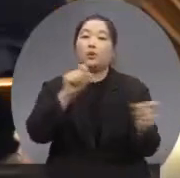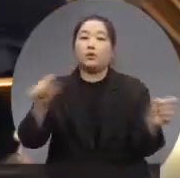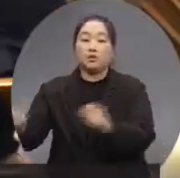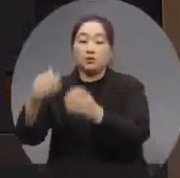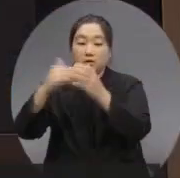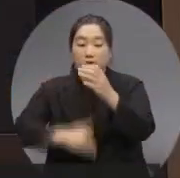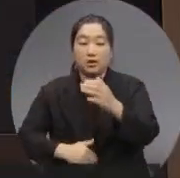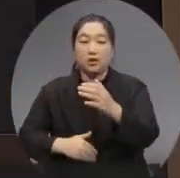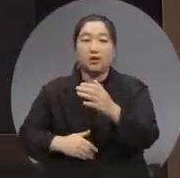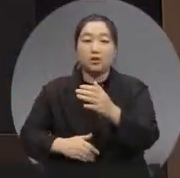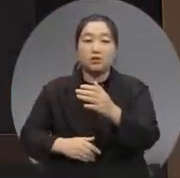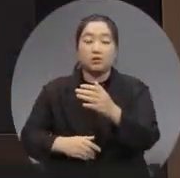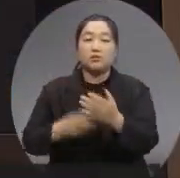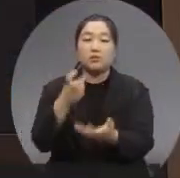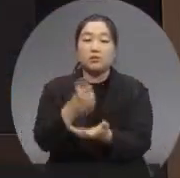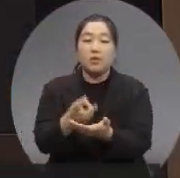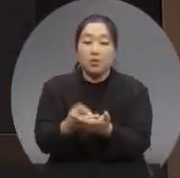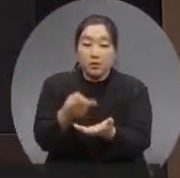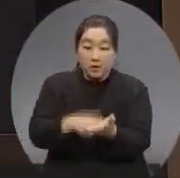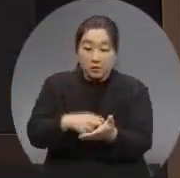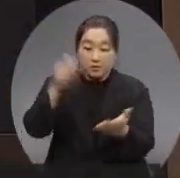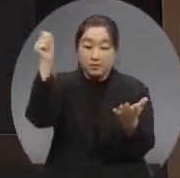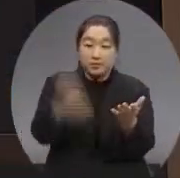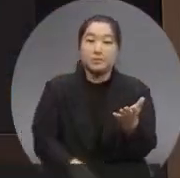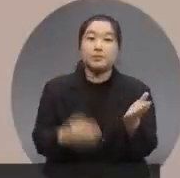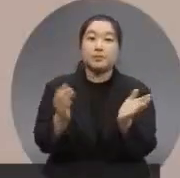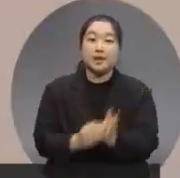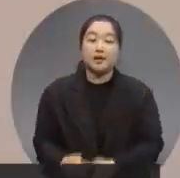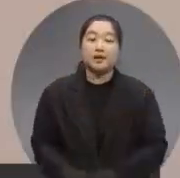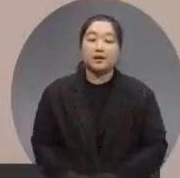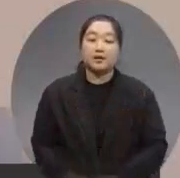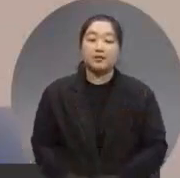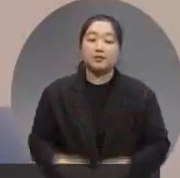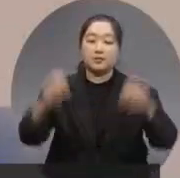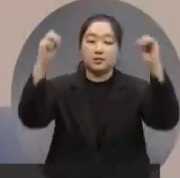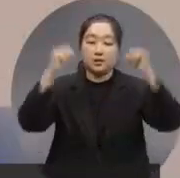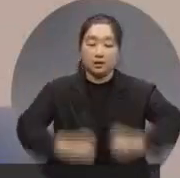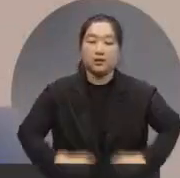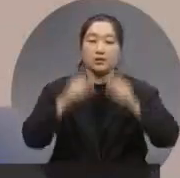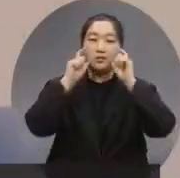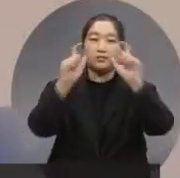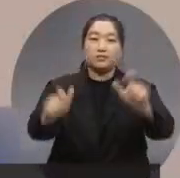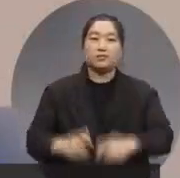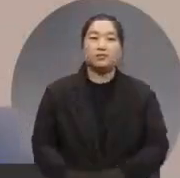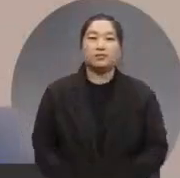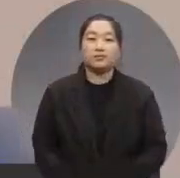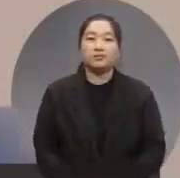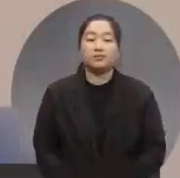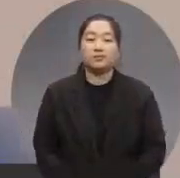내용의 지방분권법 개정안이 통과됐습니다. 가결되었음을 선포합니다.